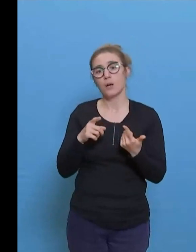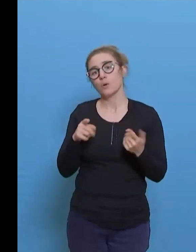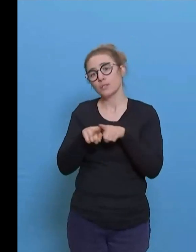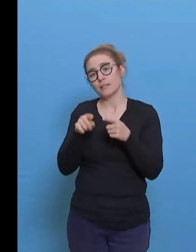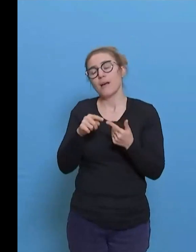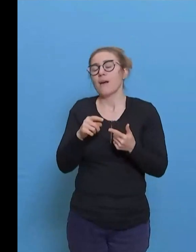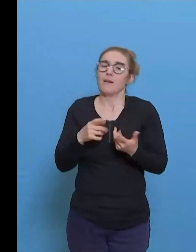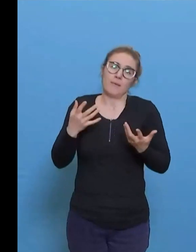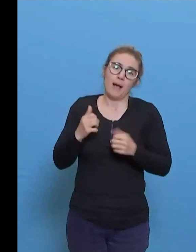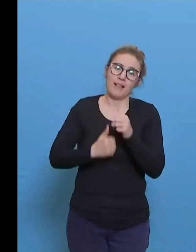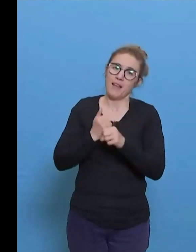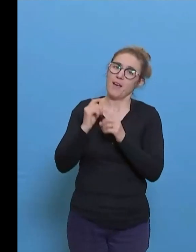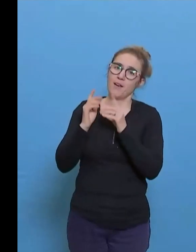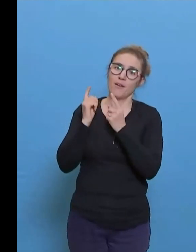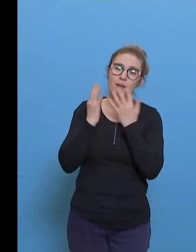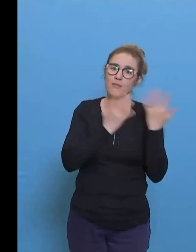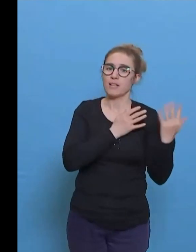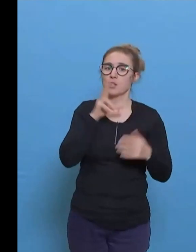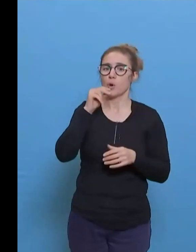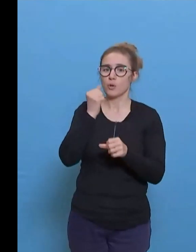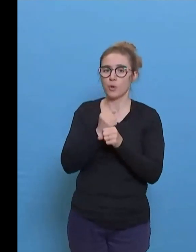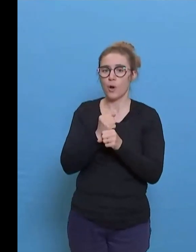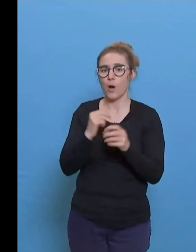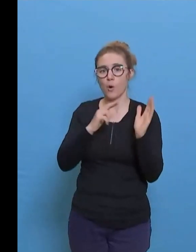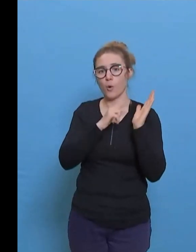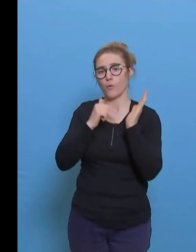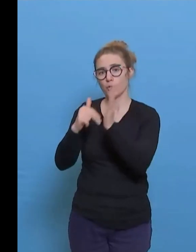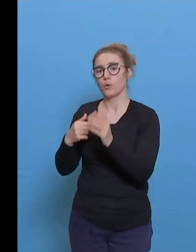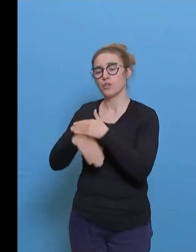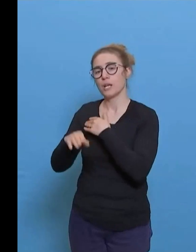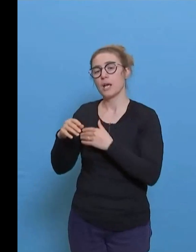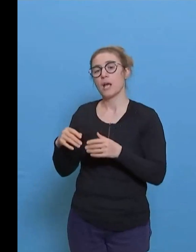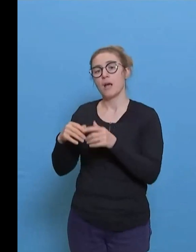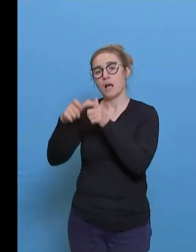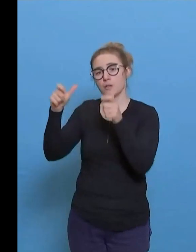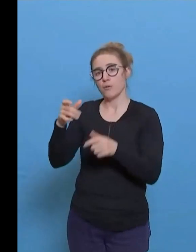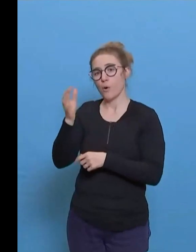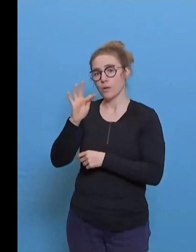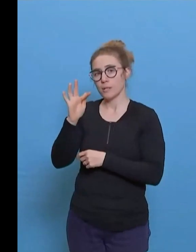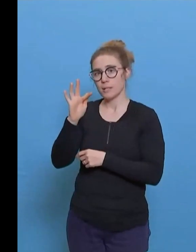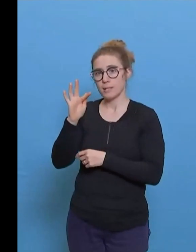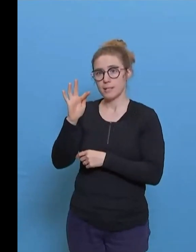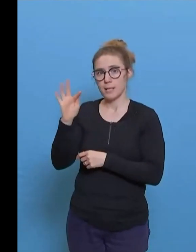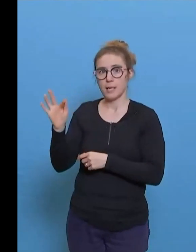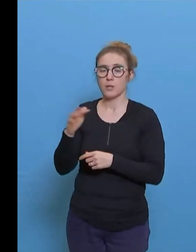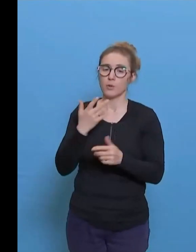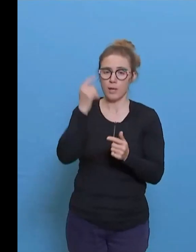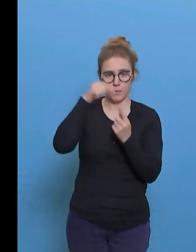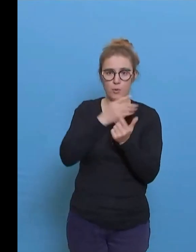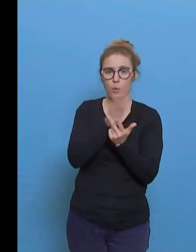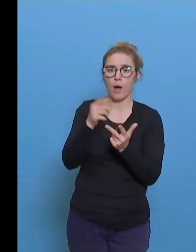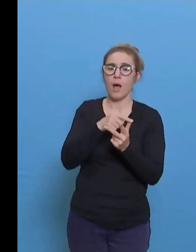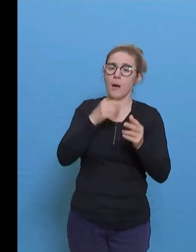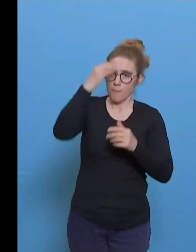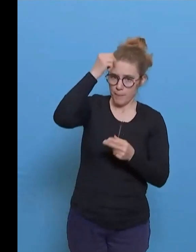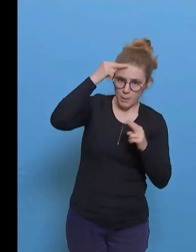fêtons cette année les 30e anniversaire de notre convention avec l'Institut français, sur une convention sur 3 volets, la mémoire et le débat